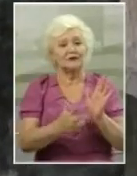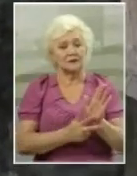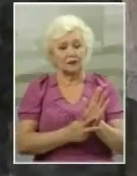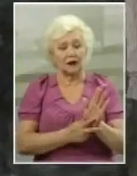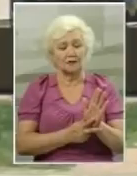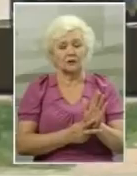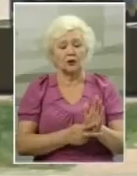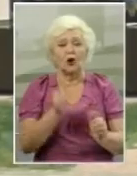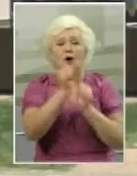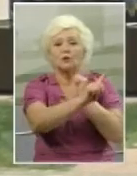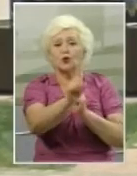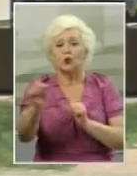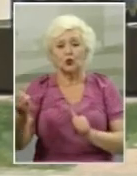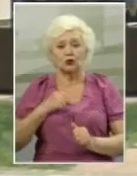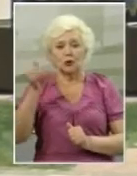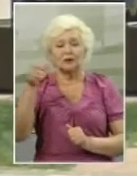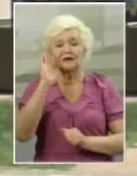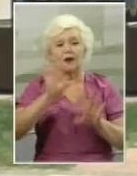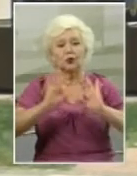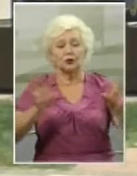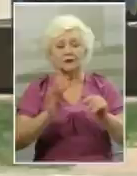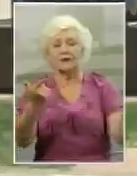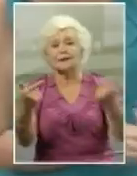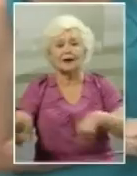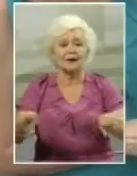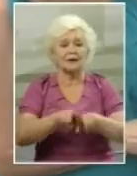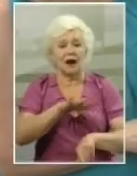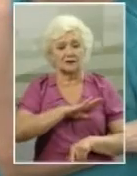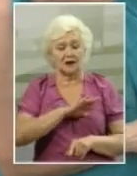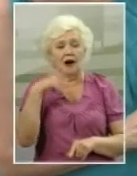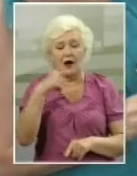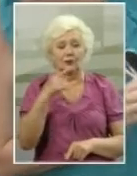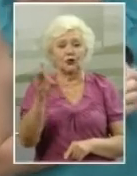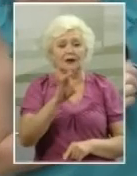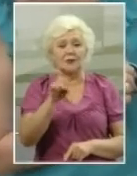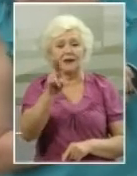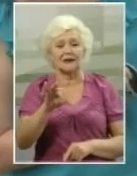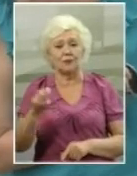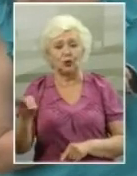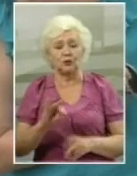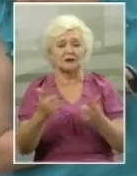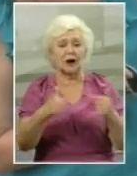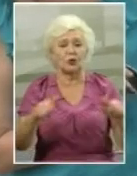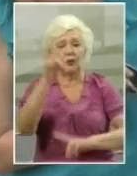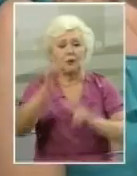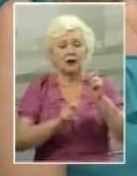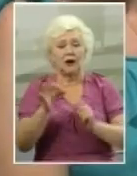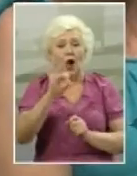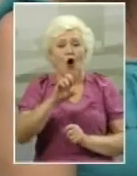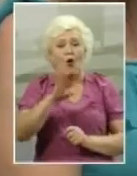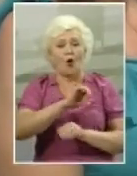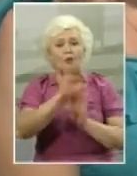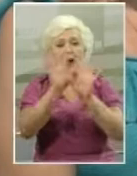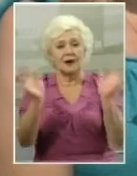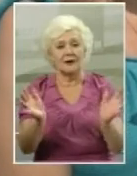2017-2018. Про кожного бійця буде інформація, де і як загинув, говорить Рима Цибульська з комунального підприємства «Оберіг».